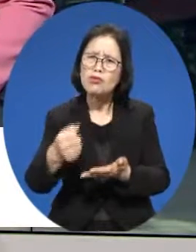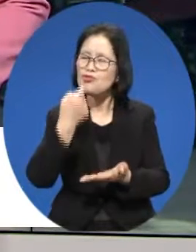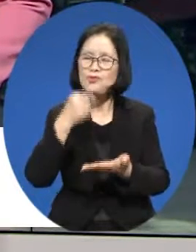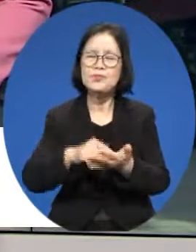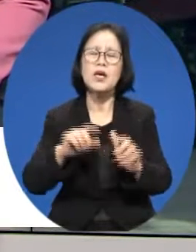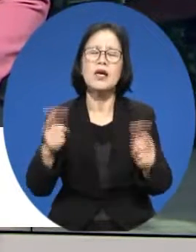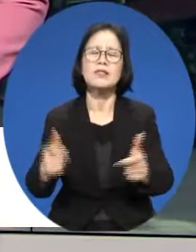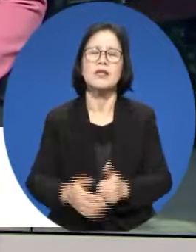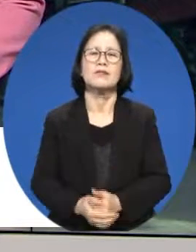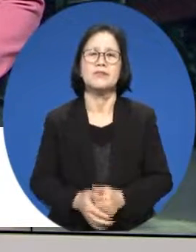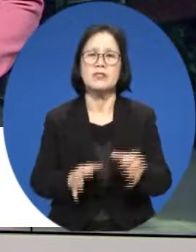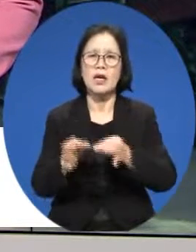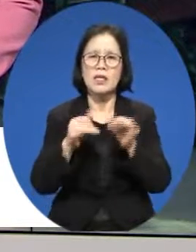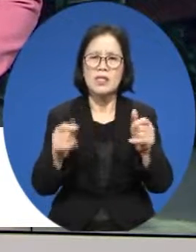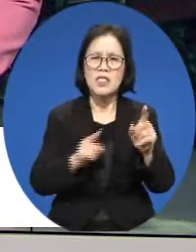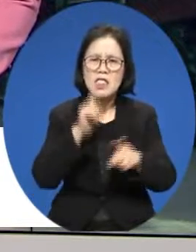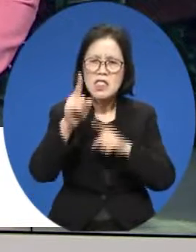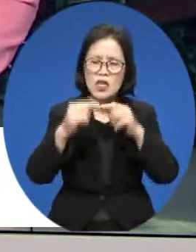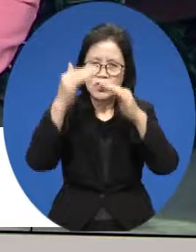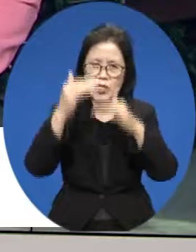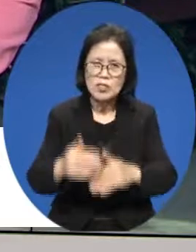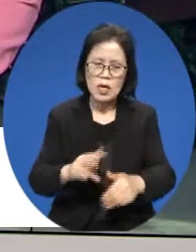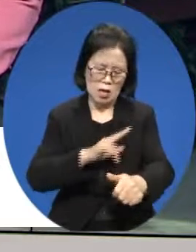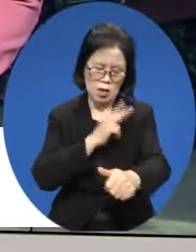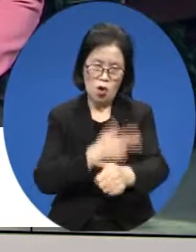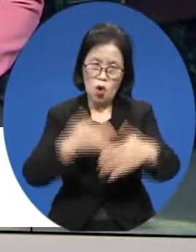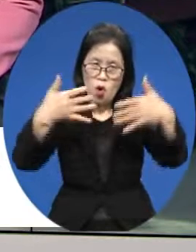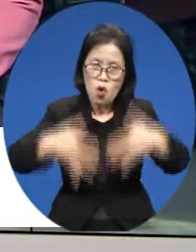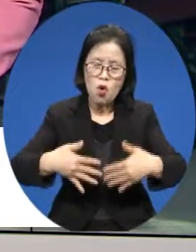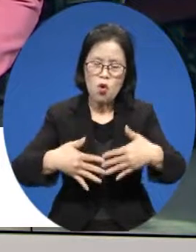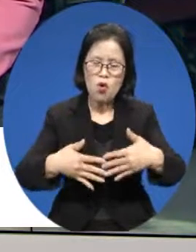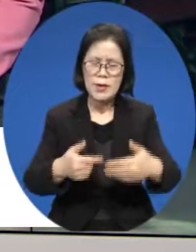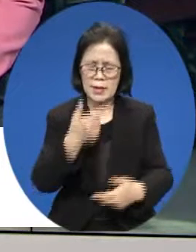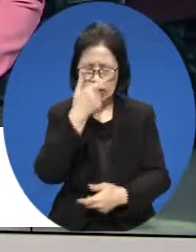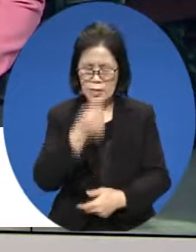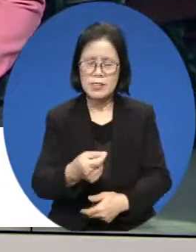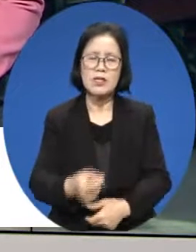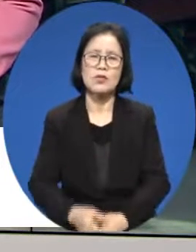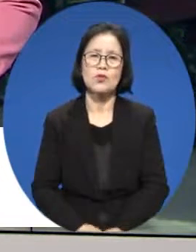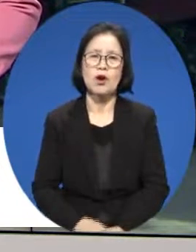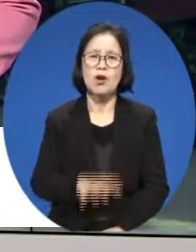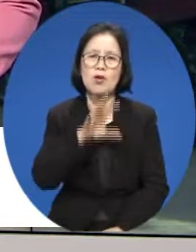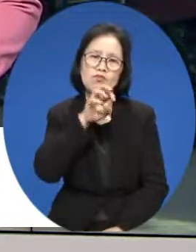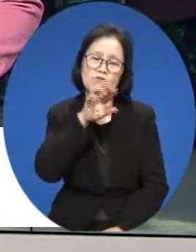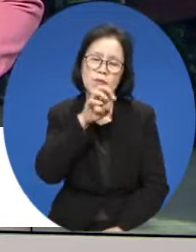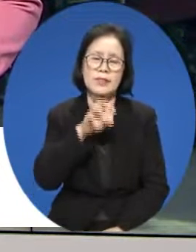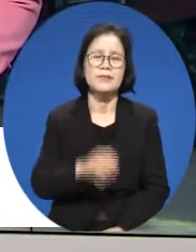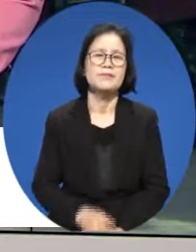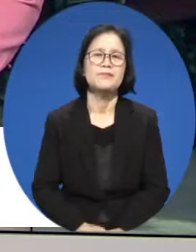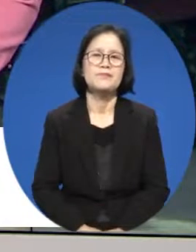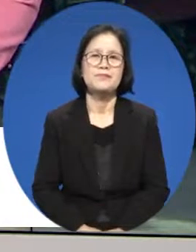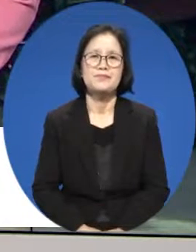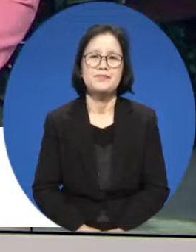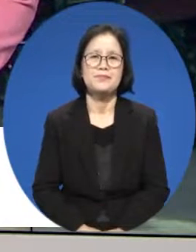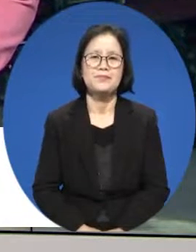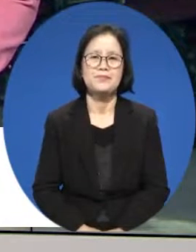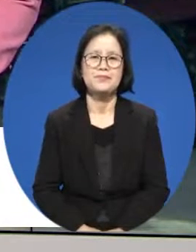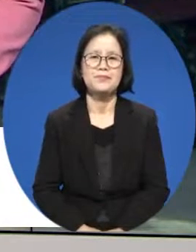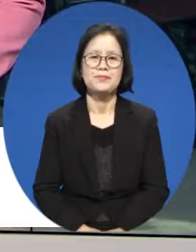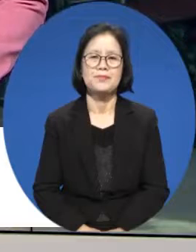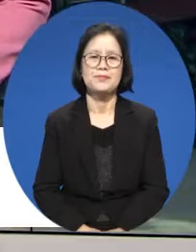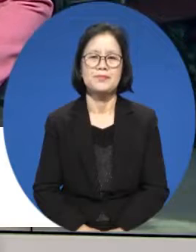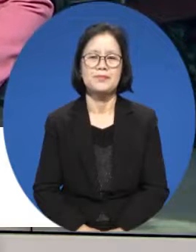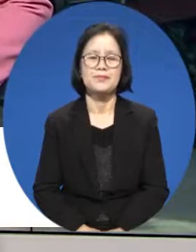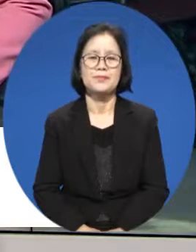합니다. 상인들은 신청 절차와 자격 조건이 지나치게 까다롭다며 불만을 터뜨리고 있는데요. 백소민 기자가